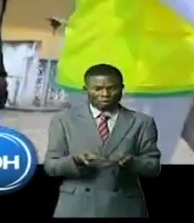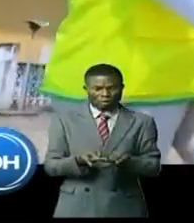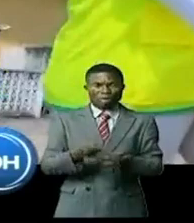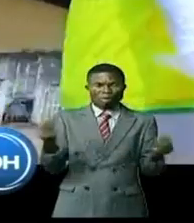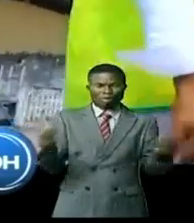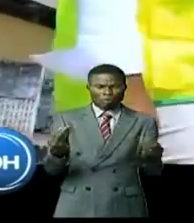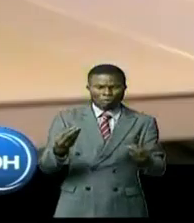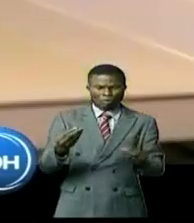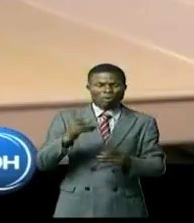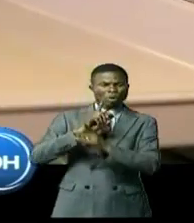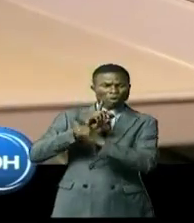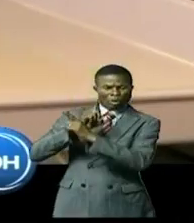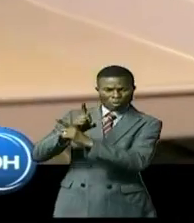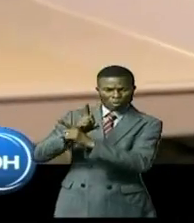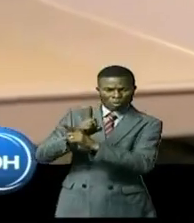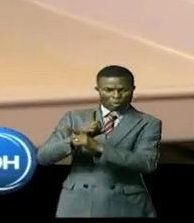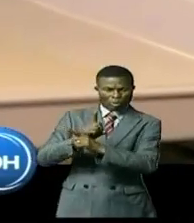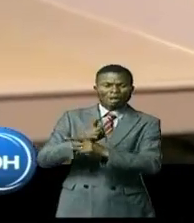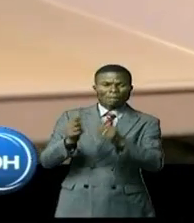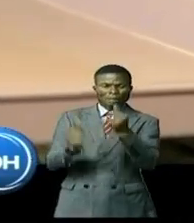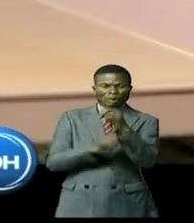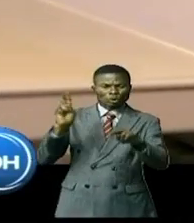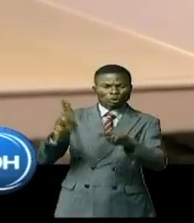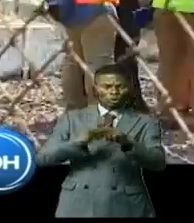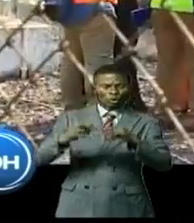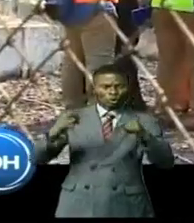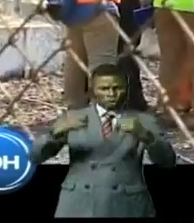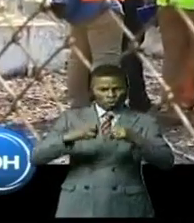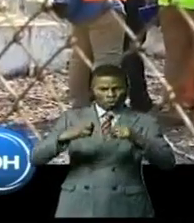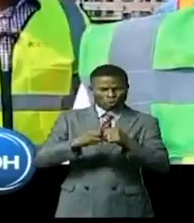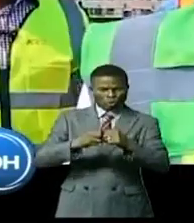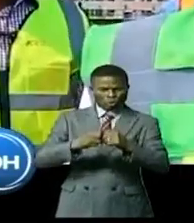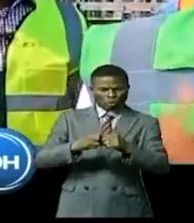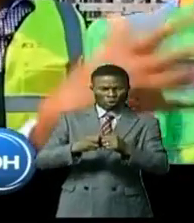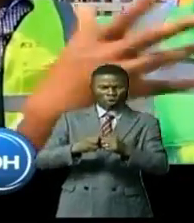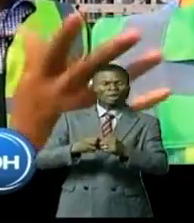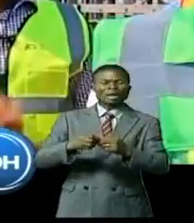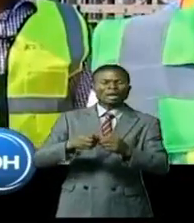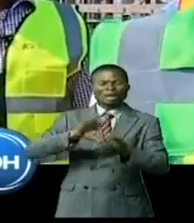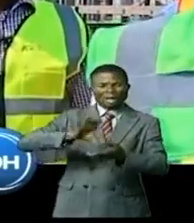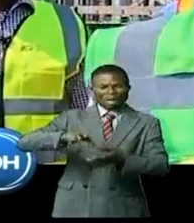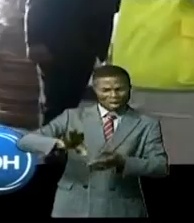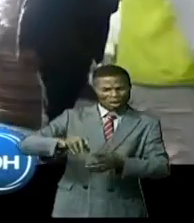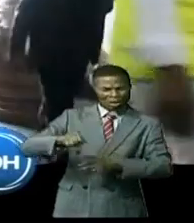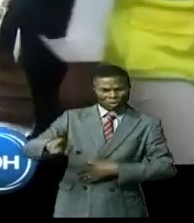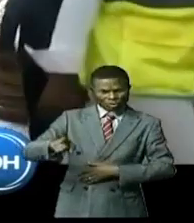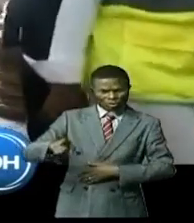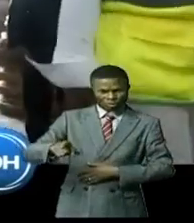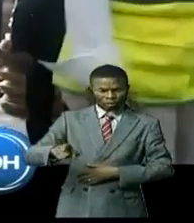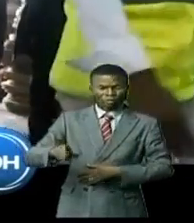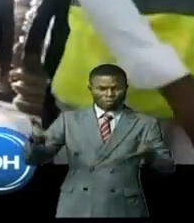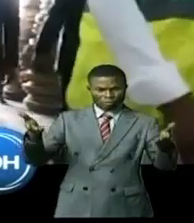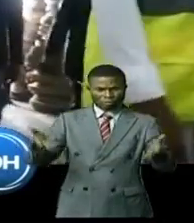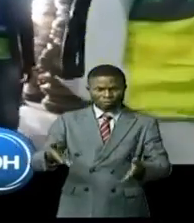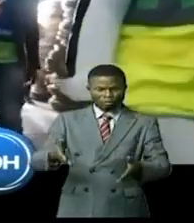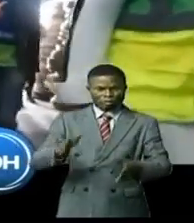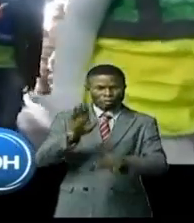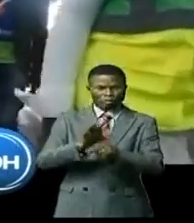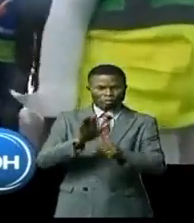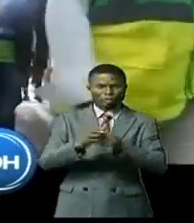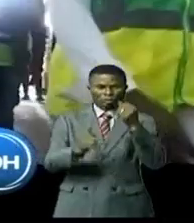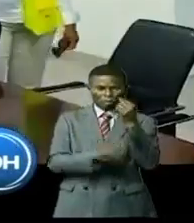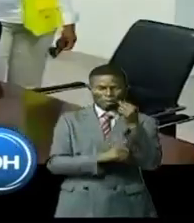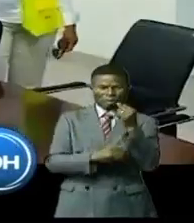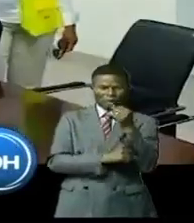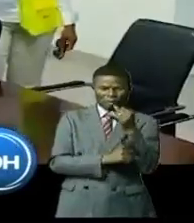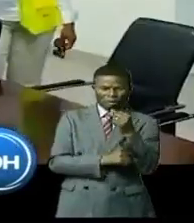de protéger les consommateurs du courant électrique prépayé. Le DG de l'ARE était à la tête d'une forte équipe